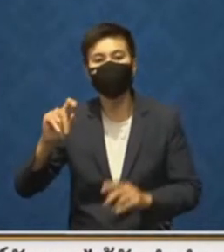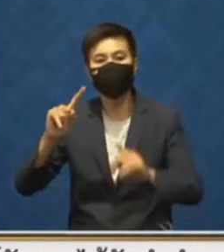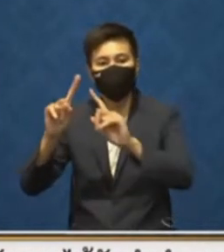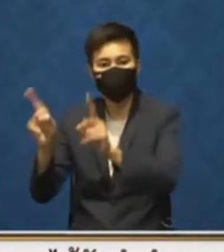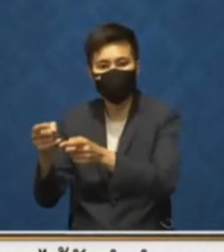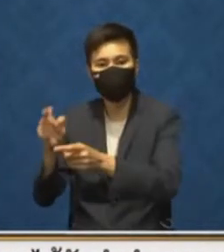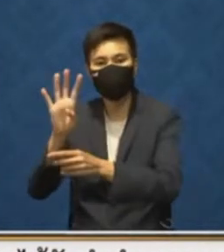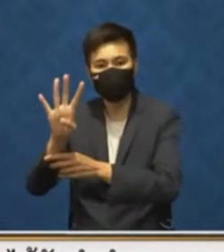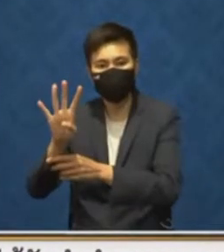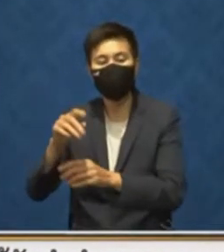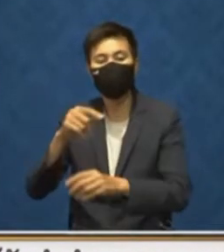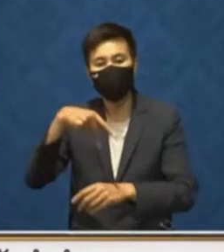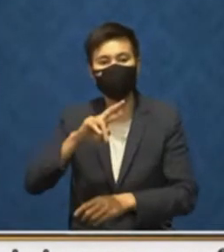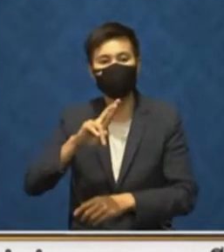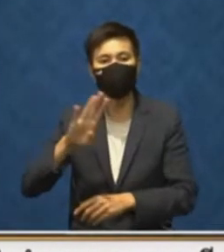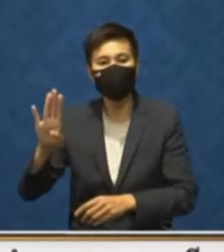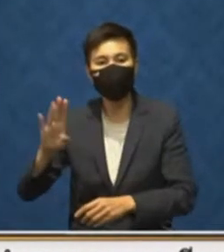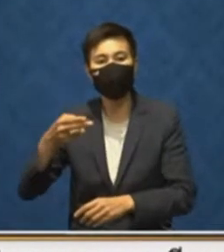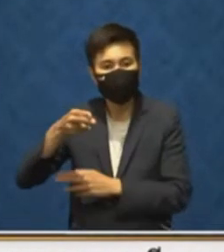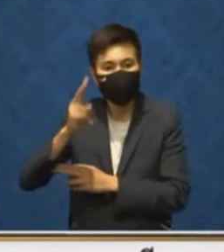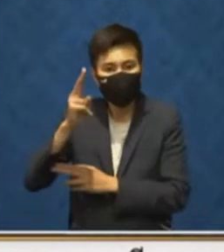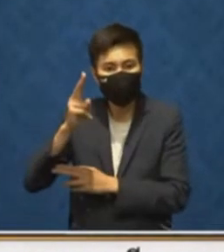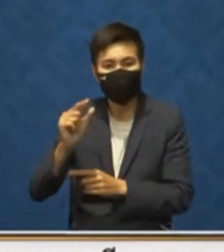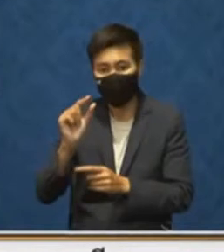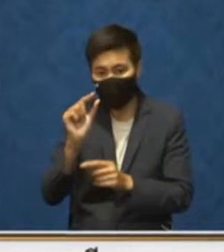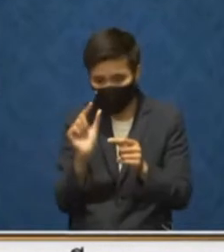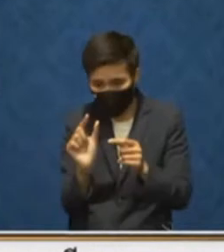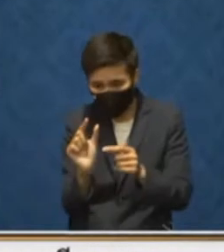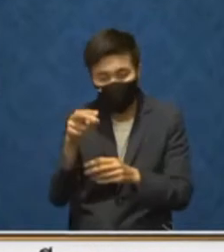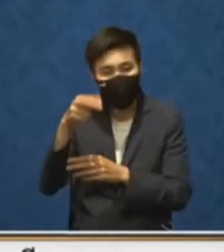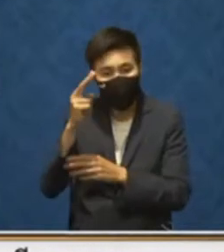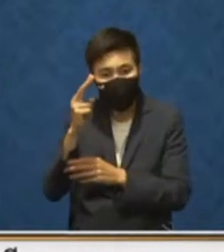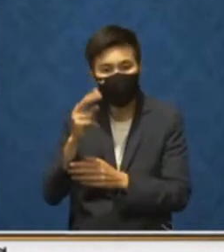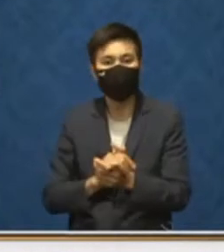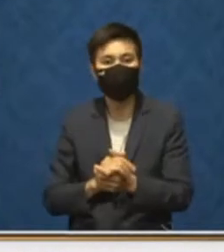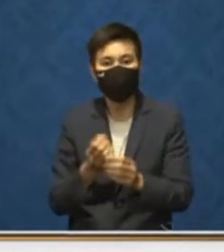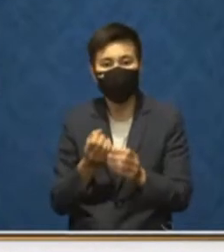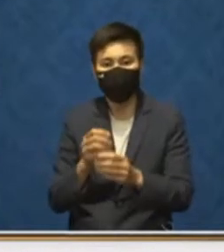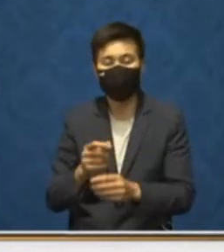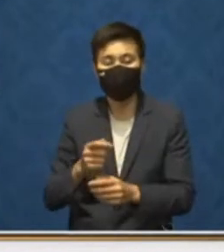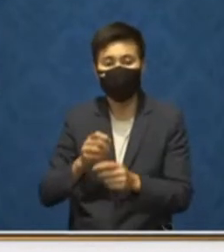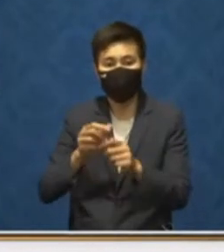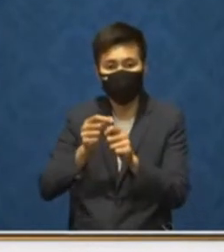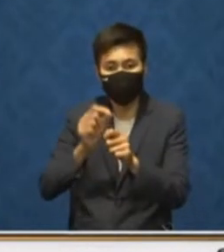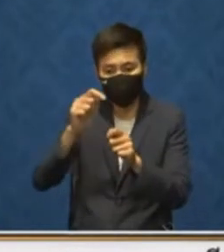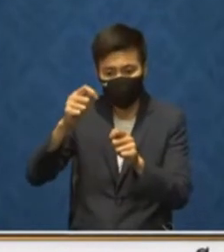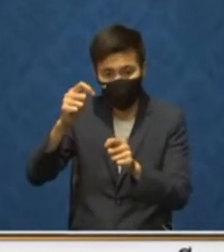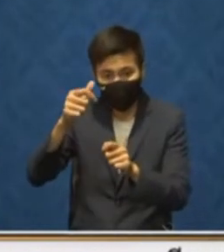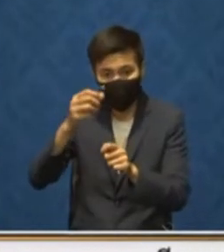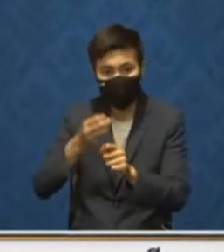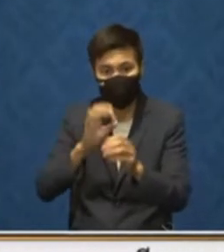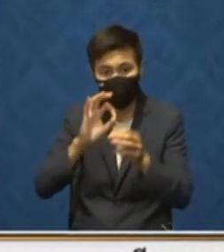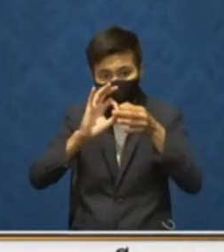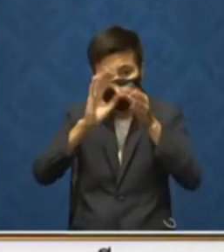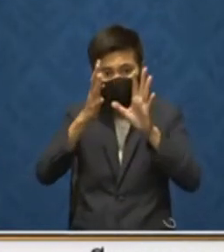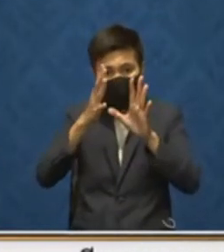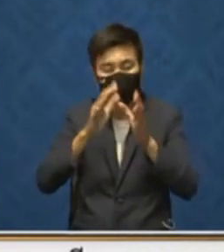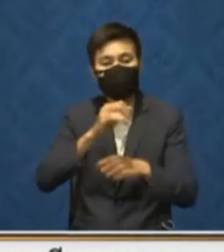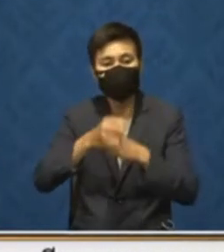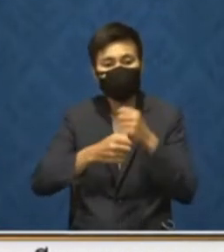ราชาจะบัญญัติอาวุธปืนเครื่องกระสุนปืนมีจุดระเบิดดอกไม้เพลิงและศีลธรรมวุฒิปืนพุทธศักราช